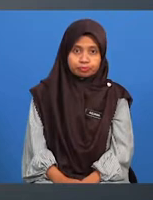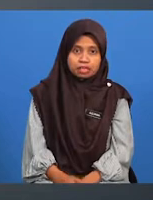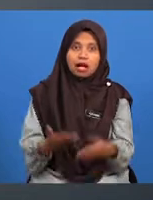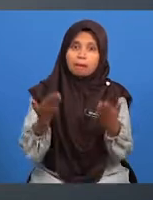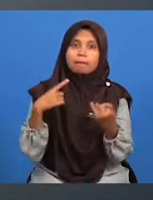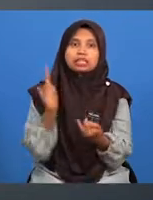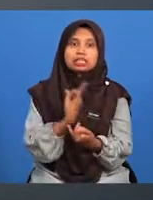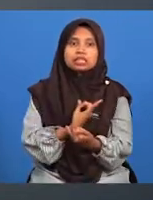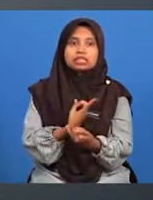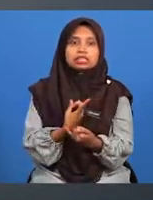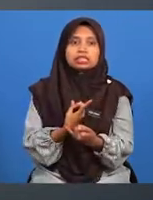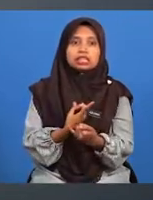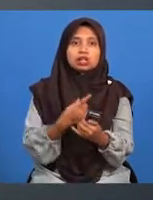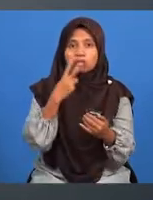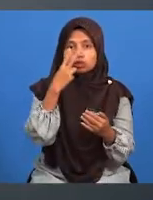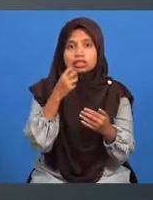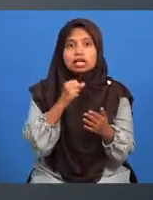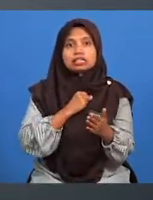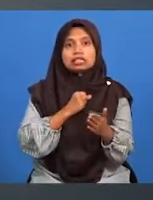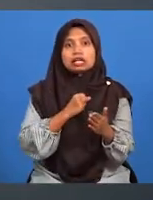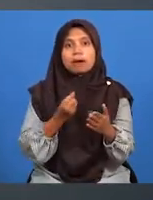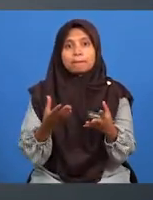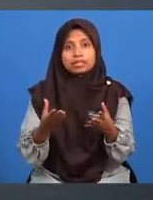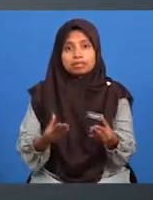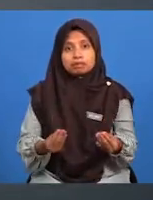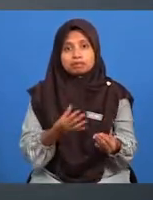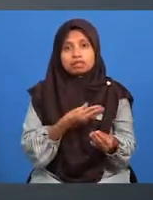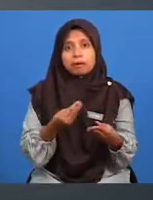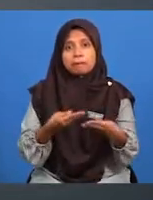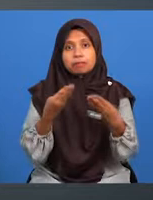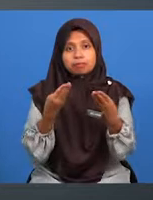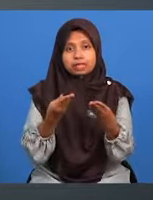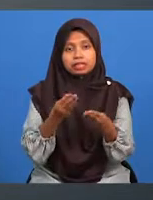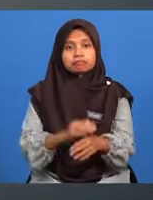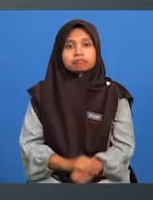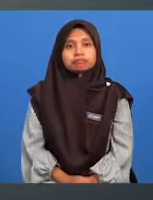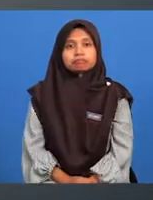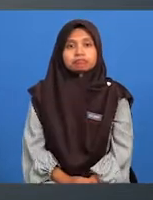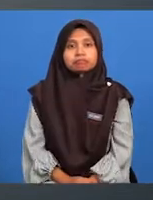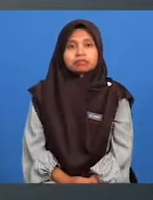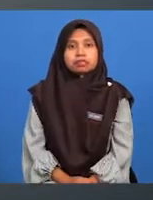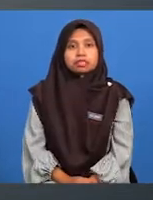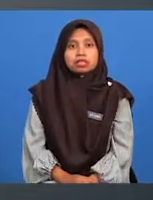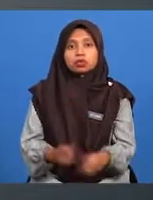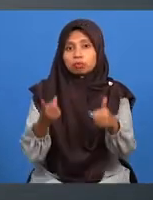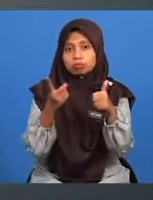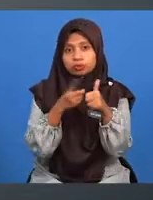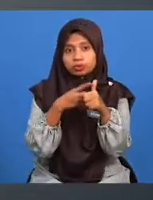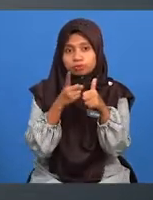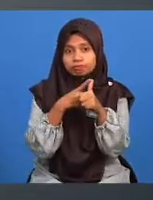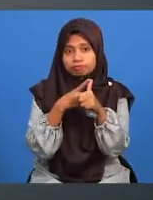Mari kita lihat syarat-syarat bagi penerima dan pemberi hutang. Syarat yang